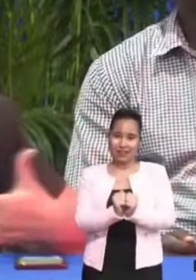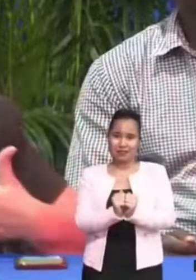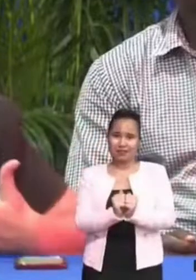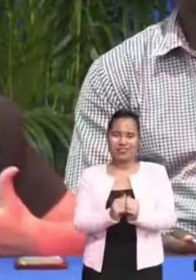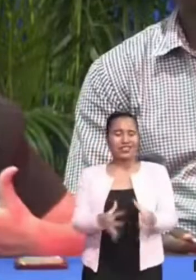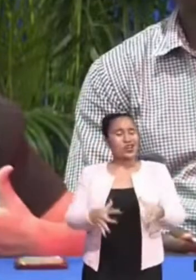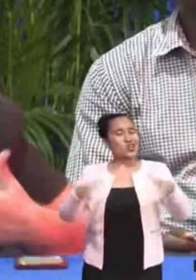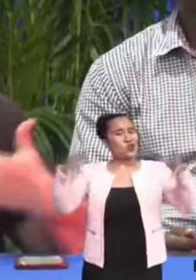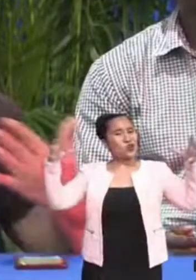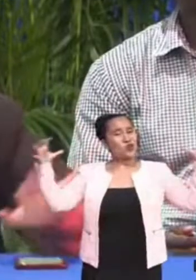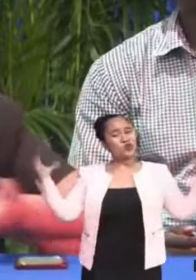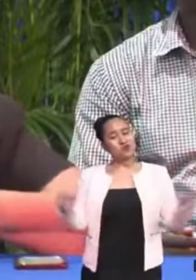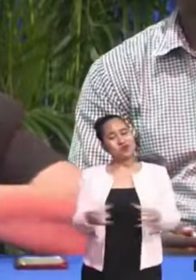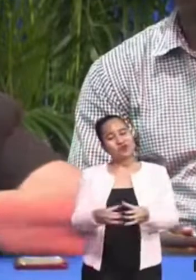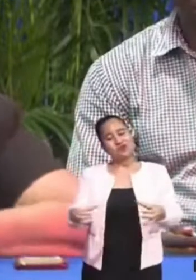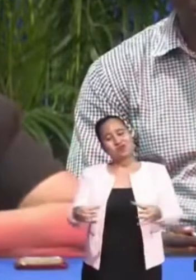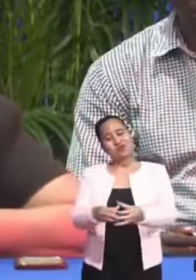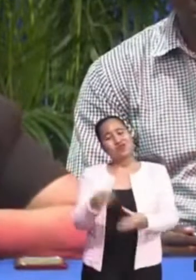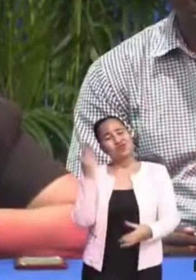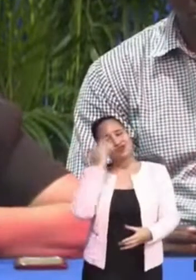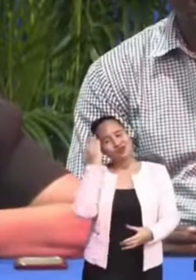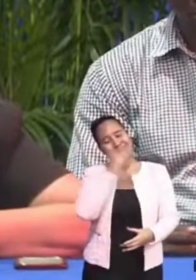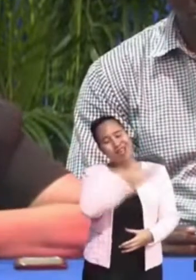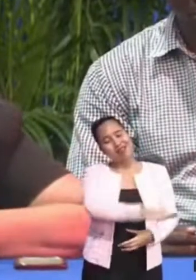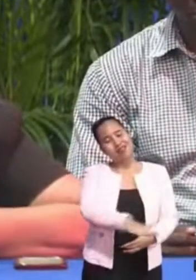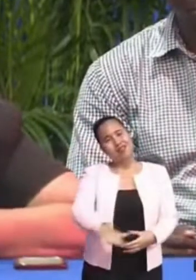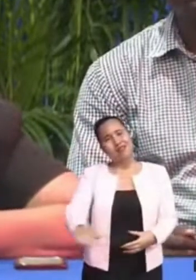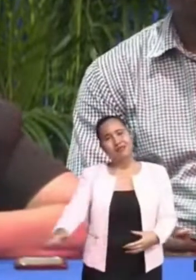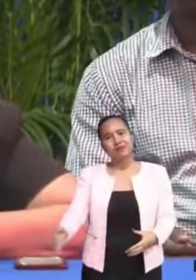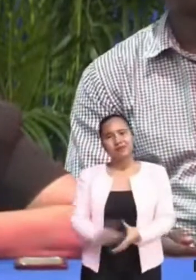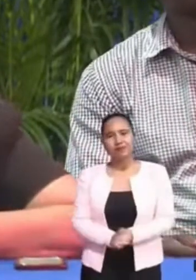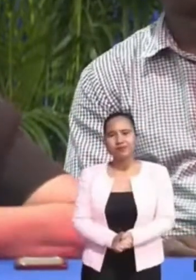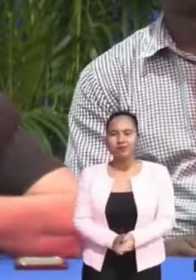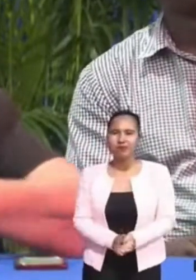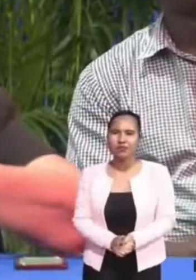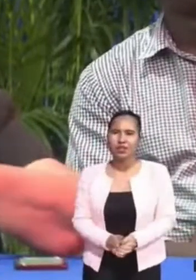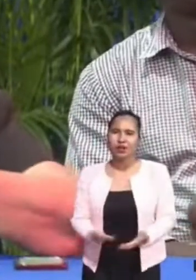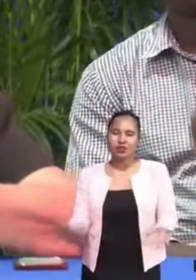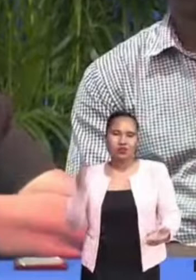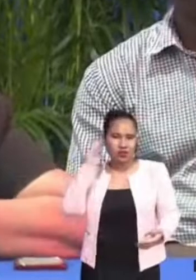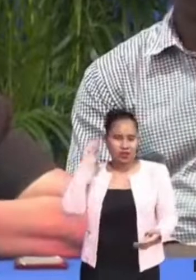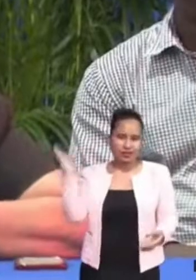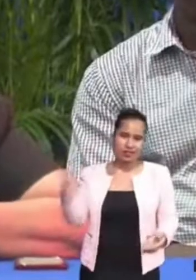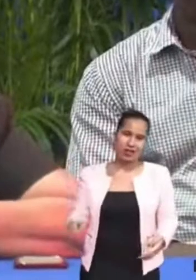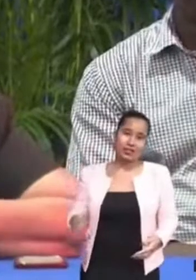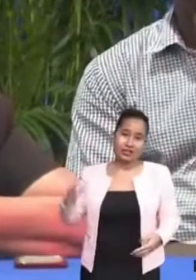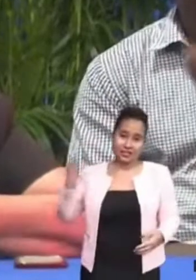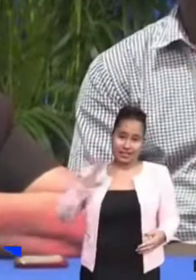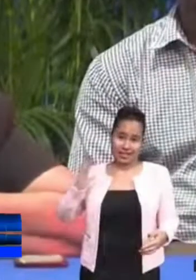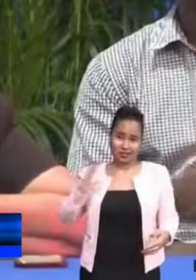De inspectie, de schoolleiders, de directeuren die je moet horen. Maar